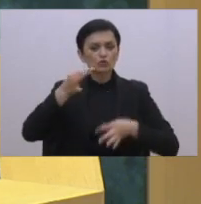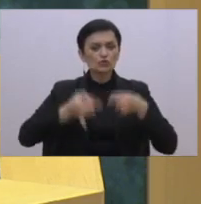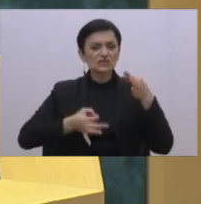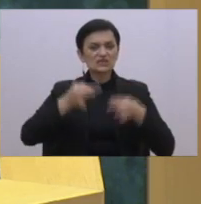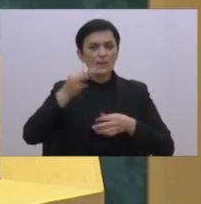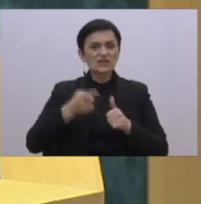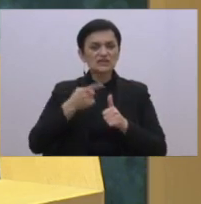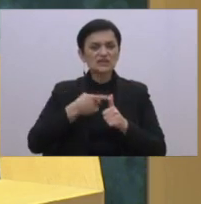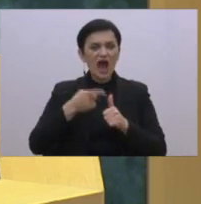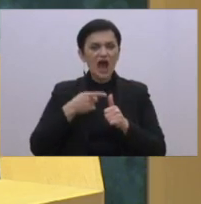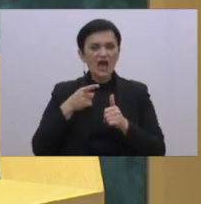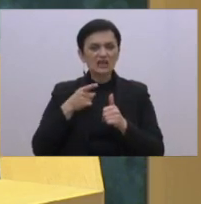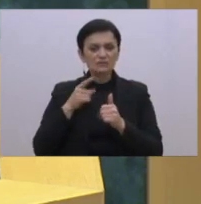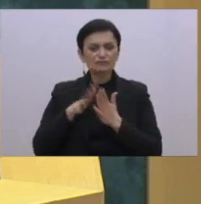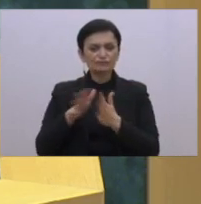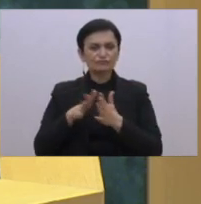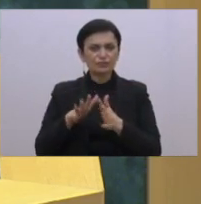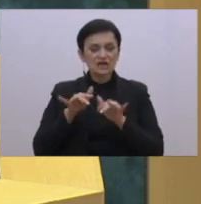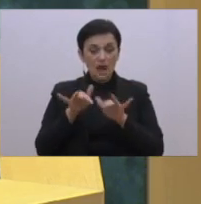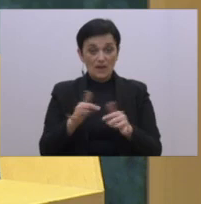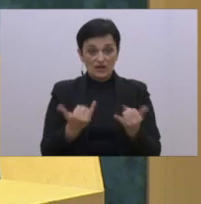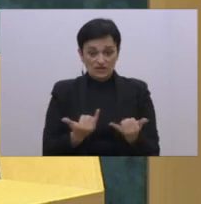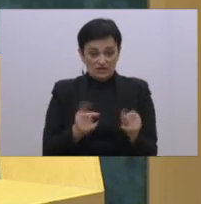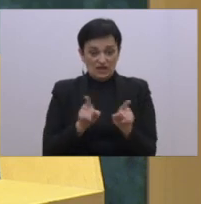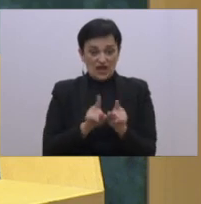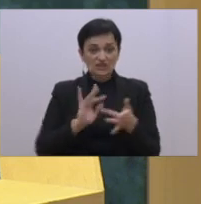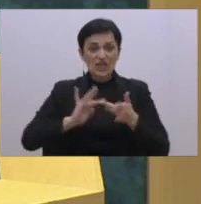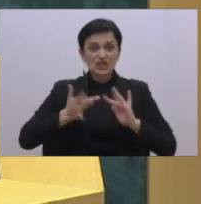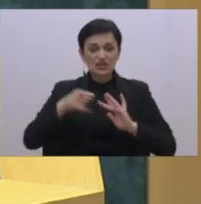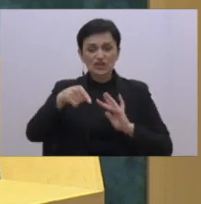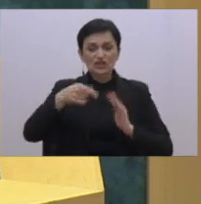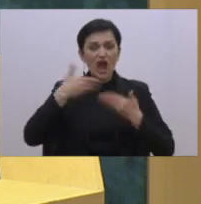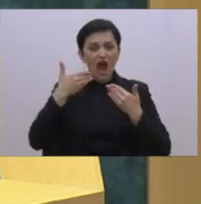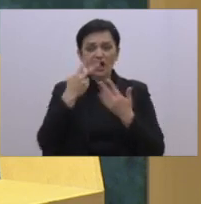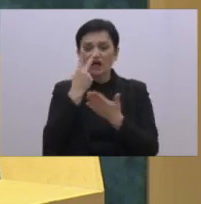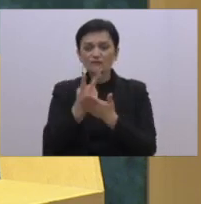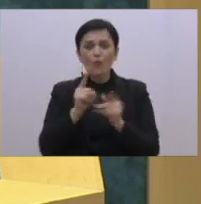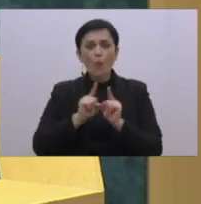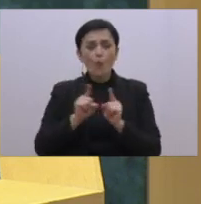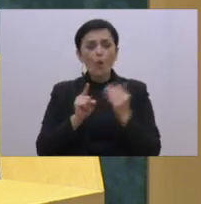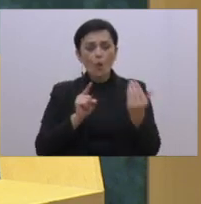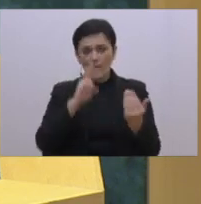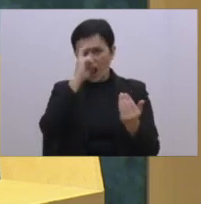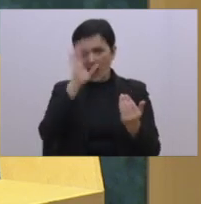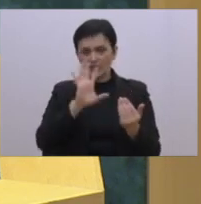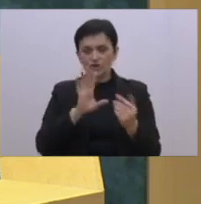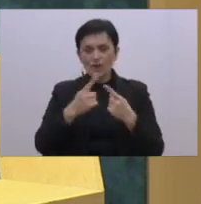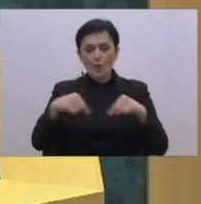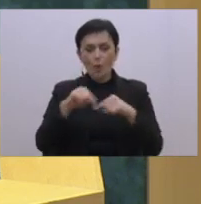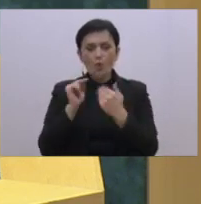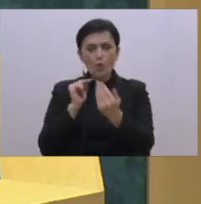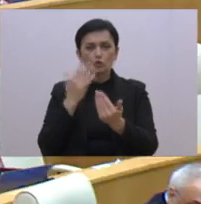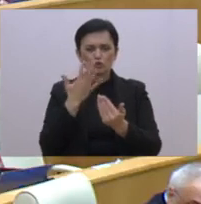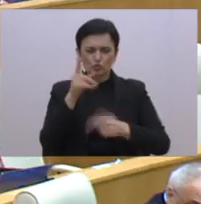სახელის შებღალვის კამპანია. დღესაც ინტერნეტში ადვილად მოიძიებთ ოპოზიციის არასამთავრობო ორგანიზაციების